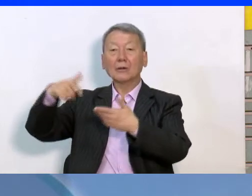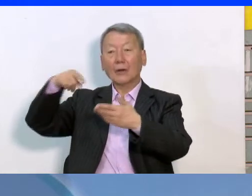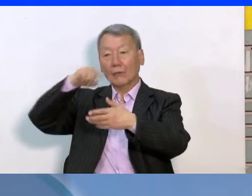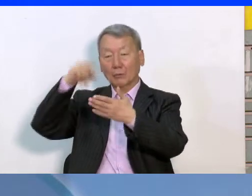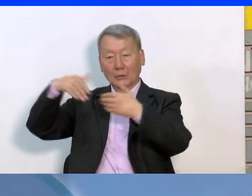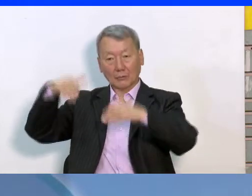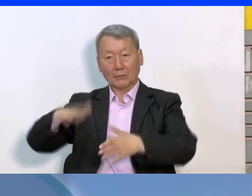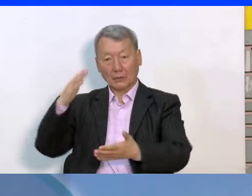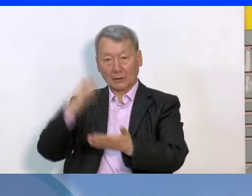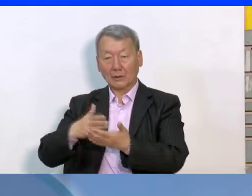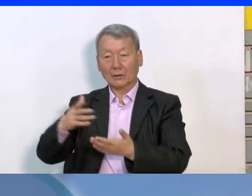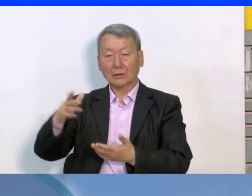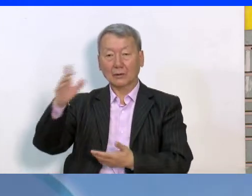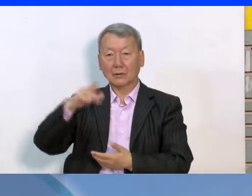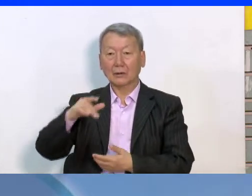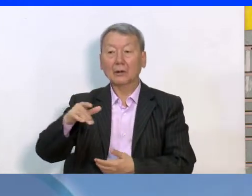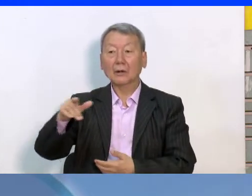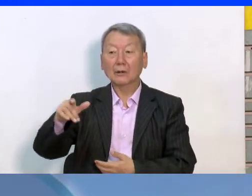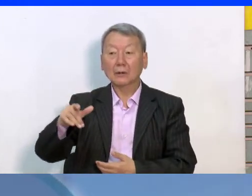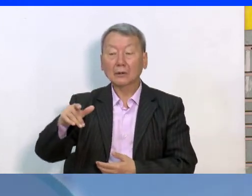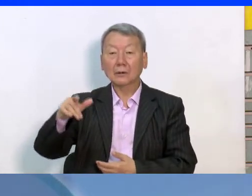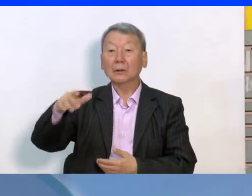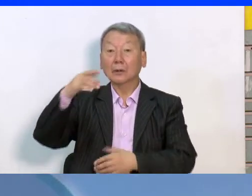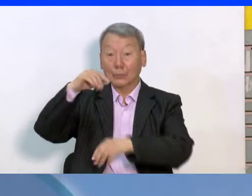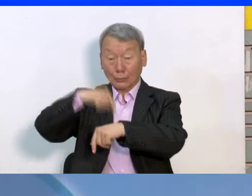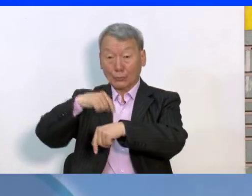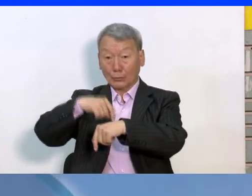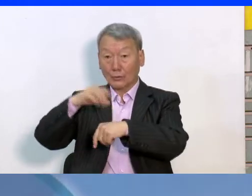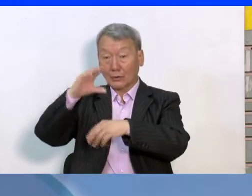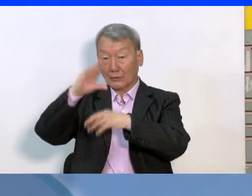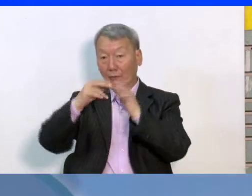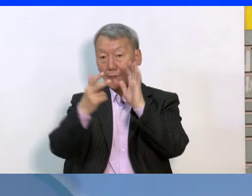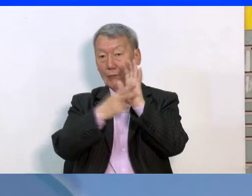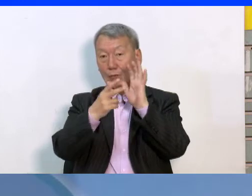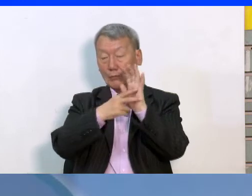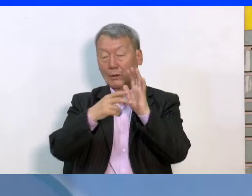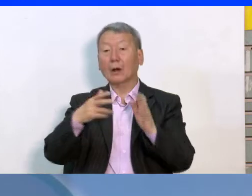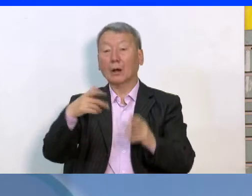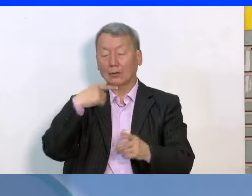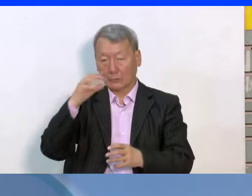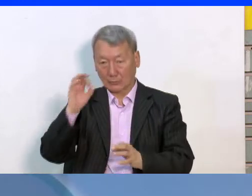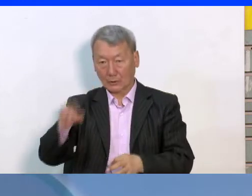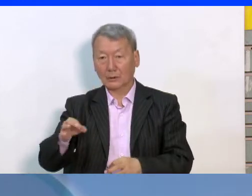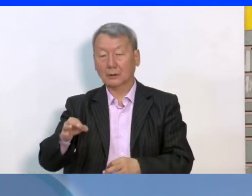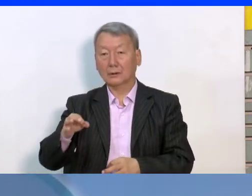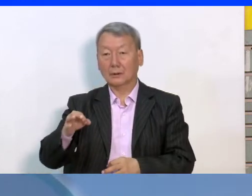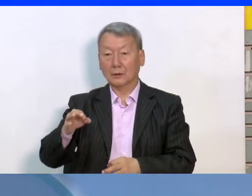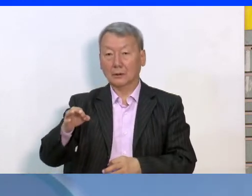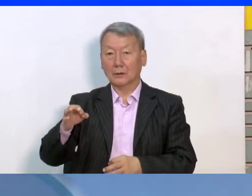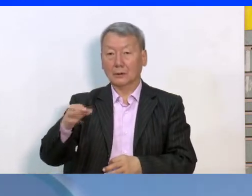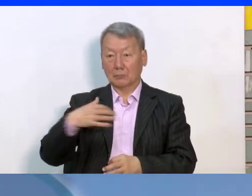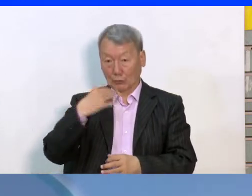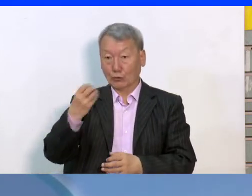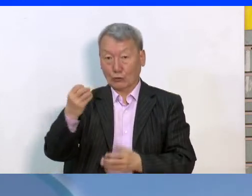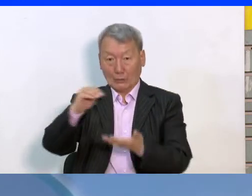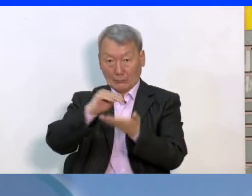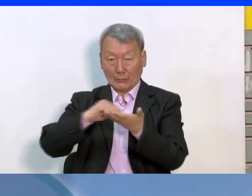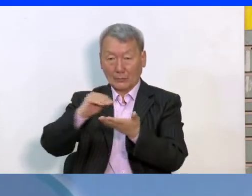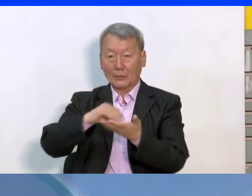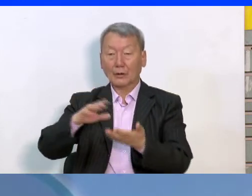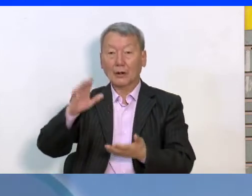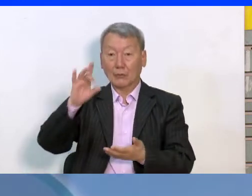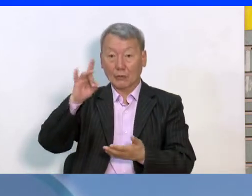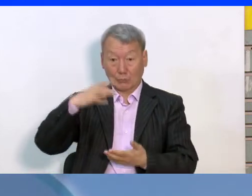дейт? 20-30 деген түнк кечки саат 8:30. Туура. Эми азыр дагы бир ирет айтып кетейин.